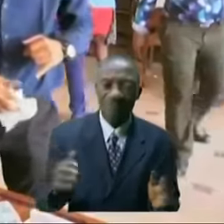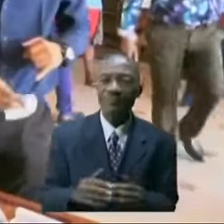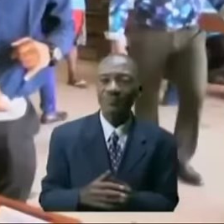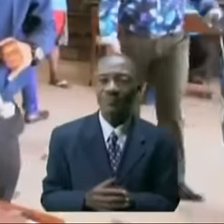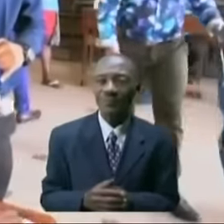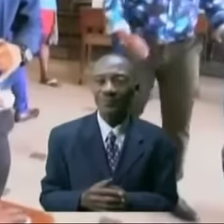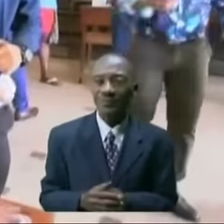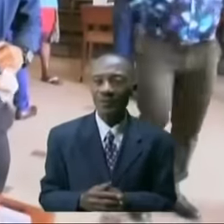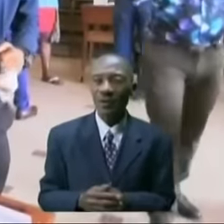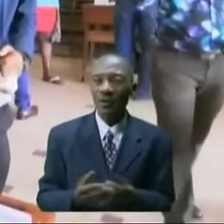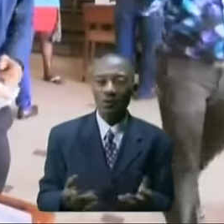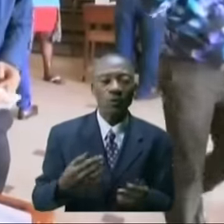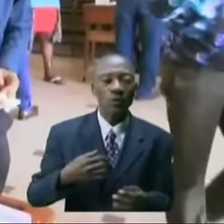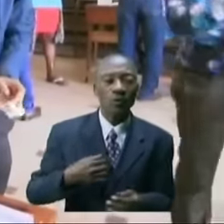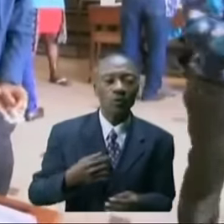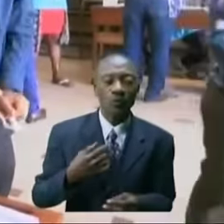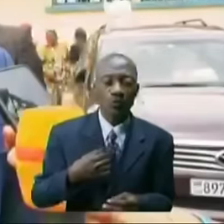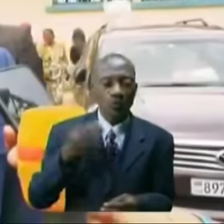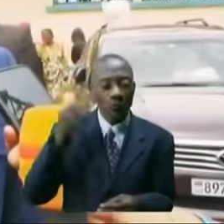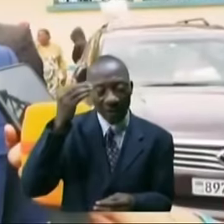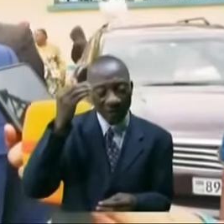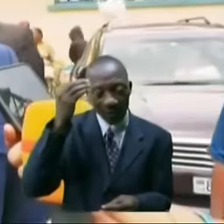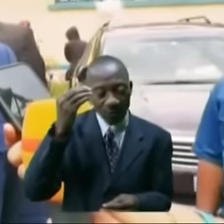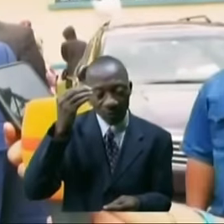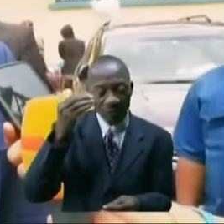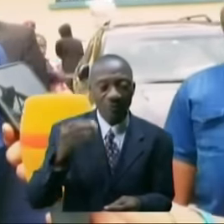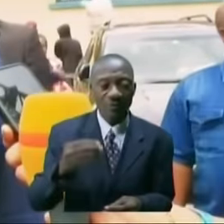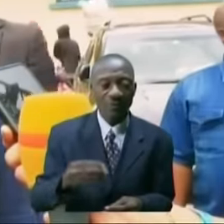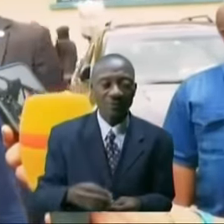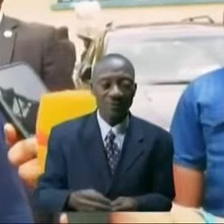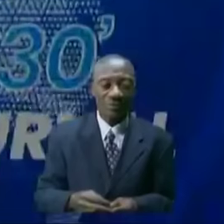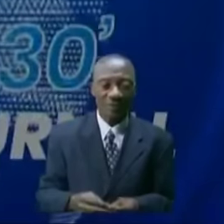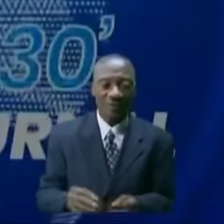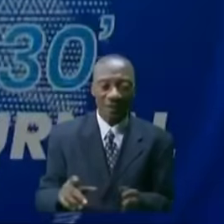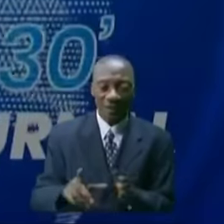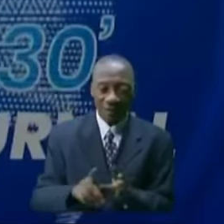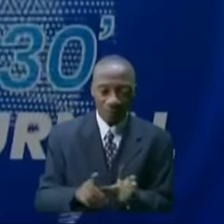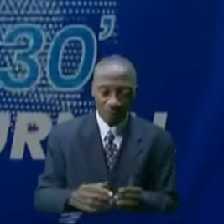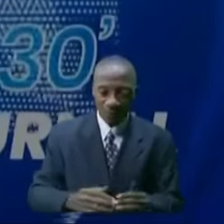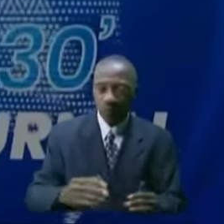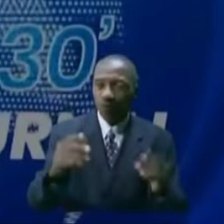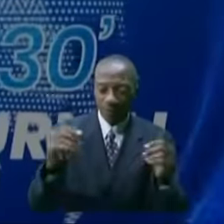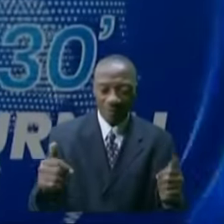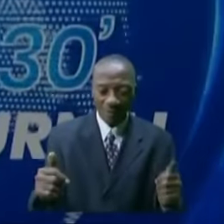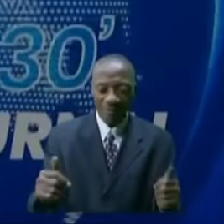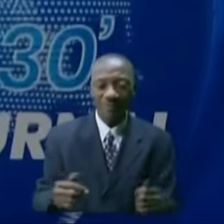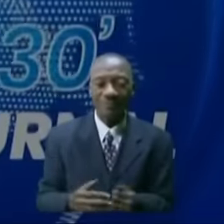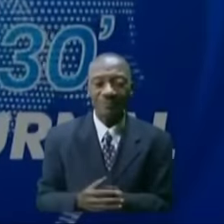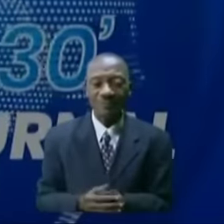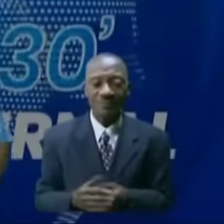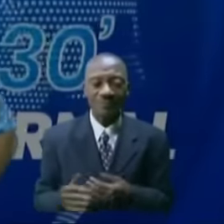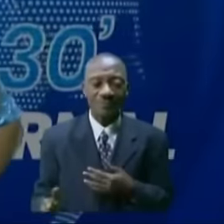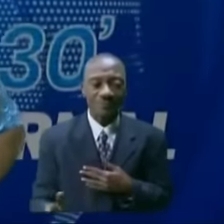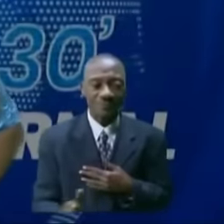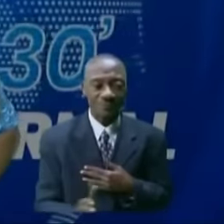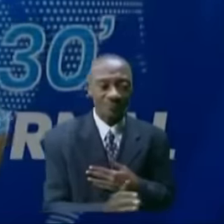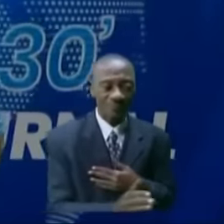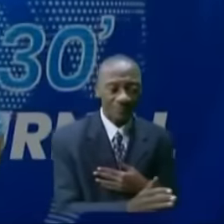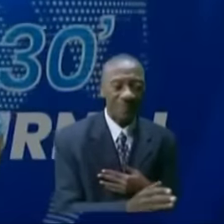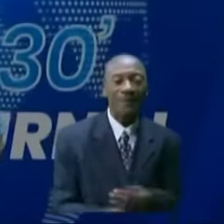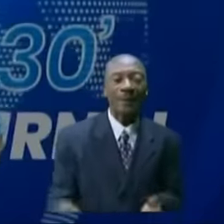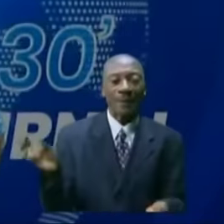tout se fera très très bien dans le respect de la Constitution et des lois de notre pays. Et toujours dans le